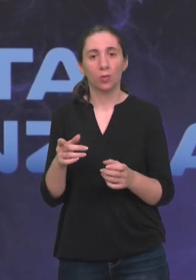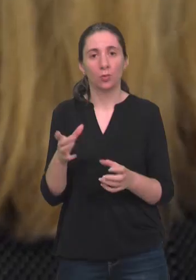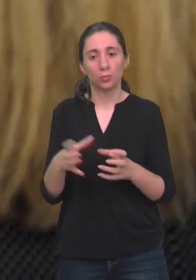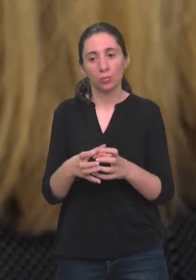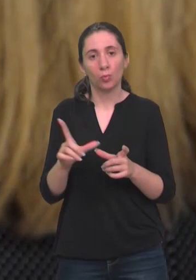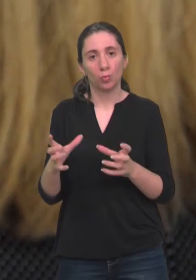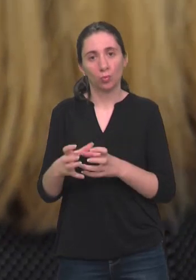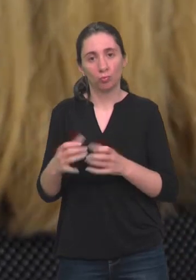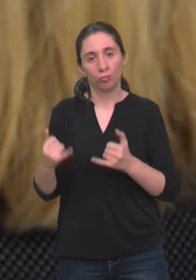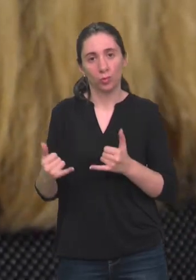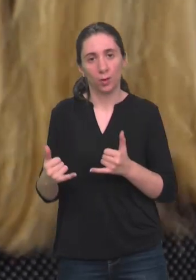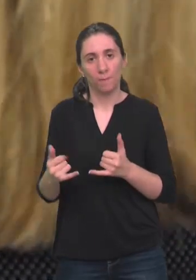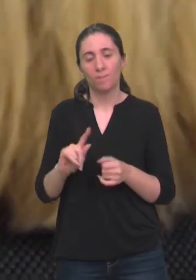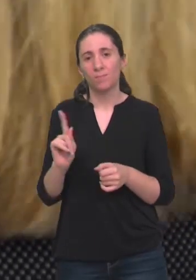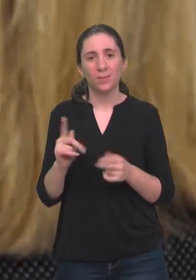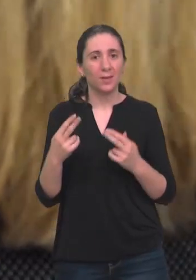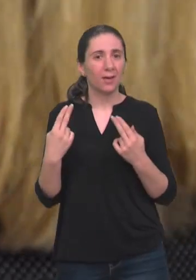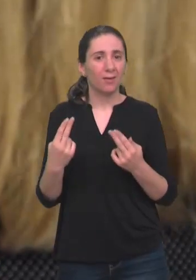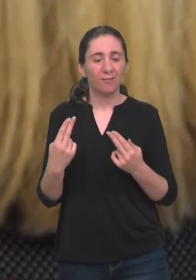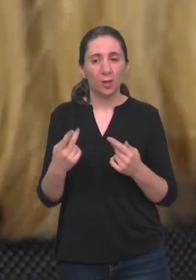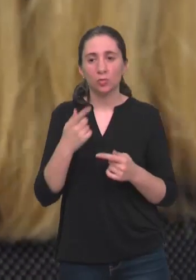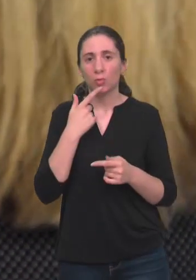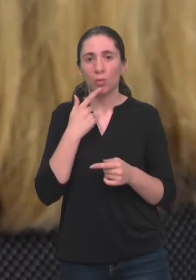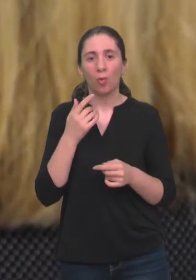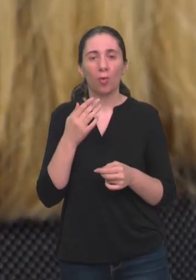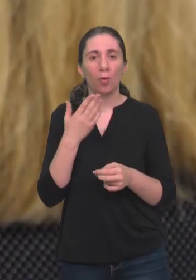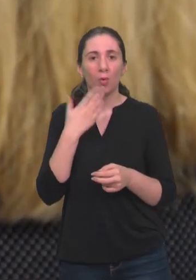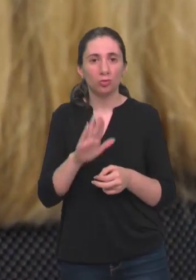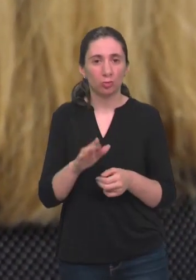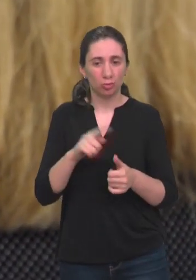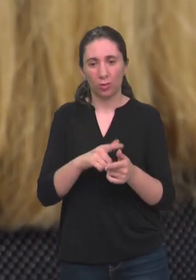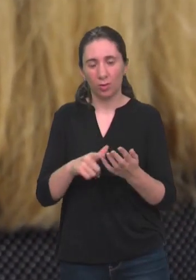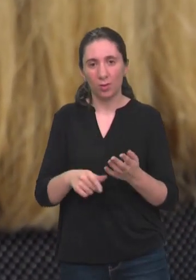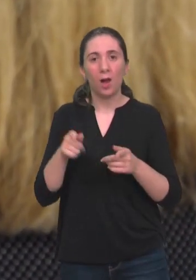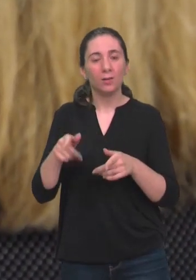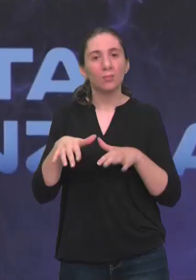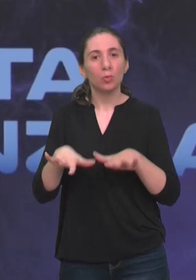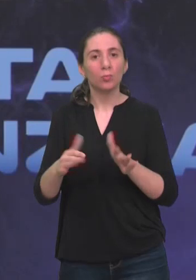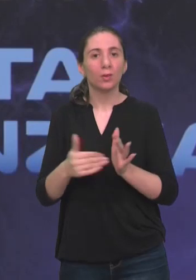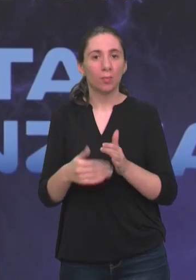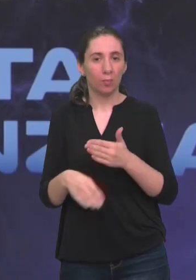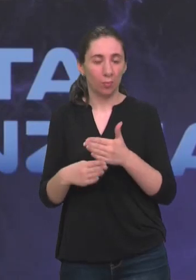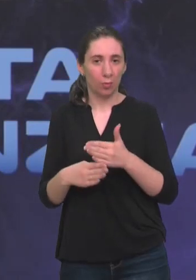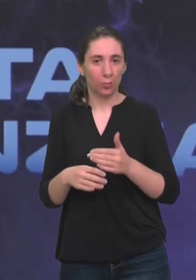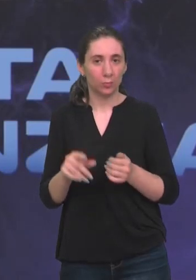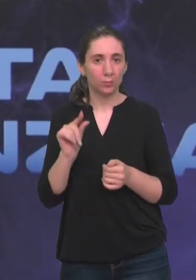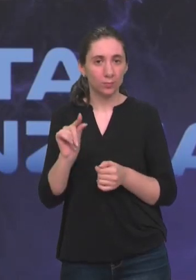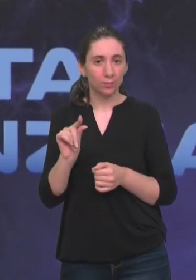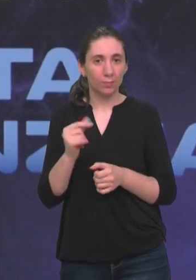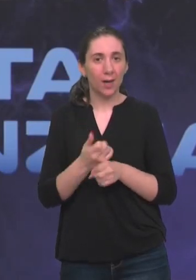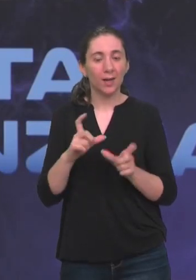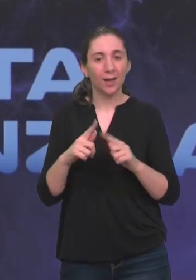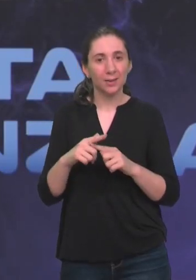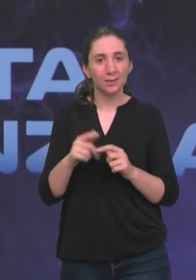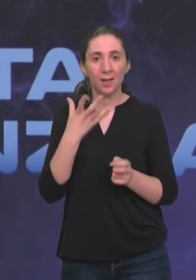današnjem. Nebitno je o kojoj se vrsti oštećenja radi, ali tim ljudima treba pomoći. Male geste su